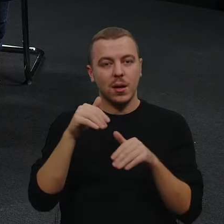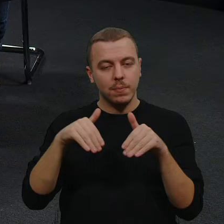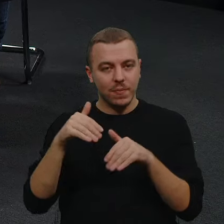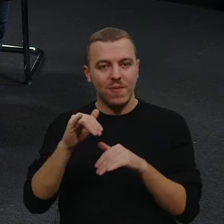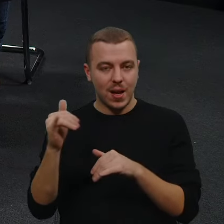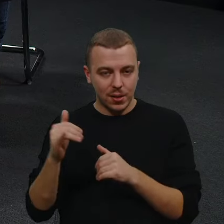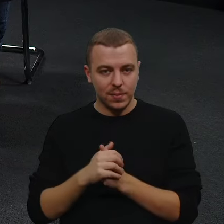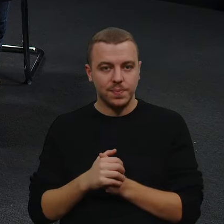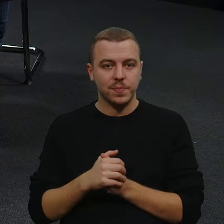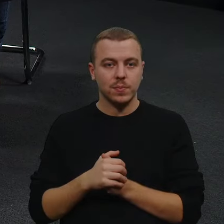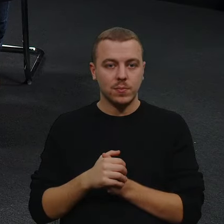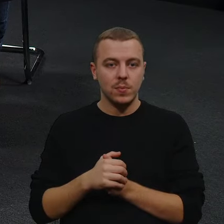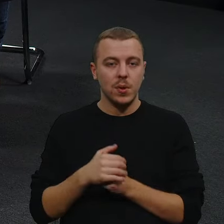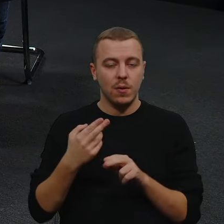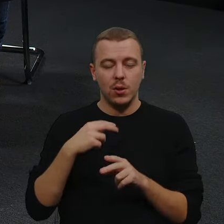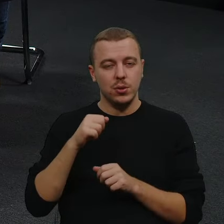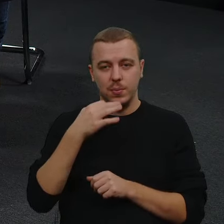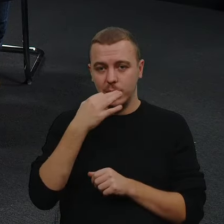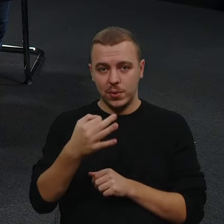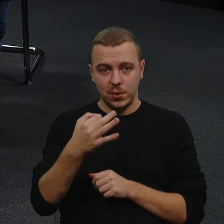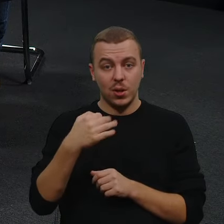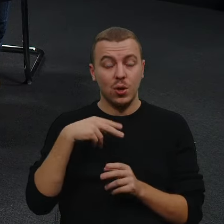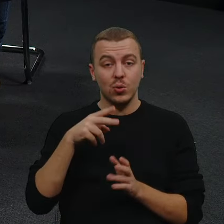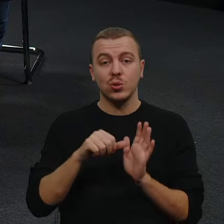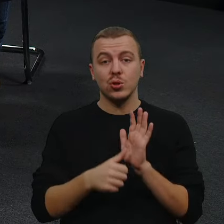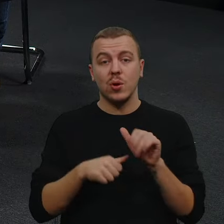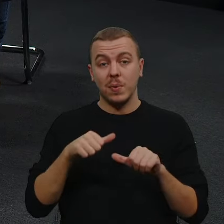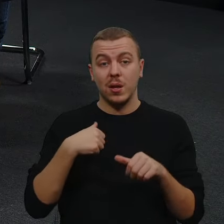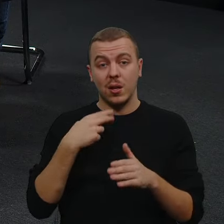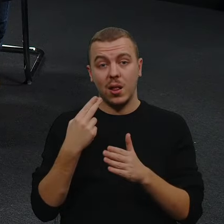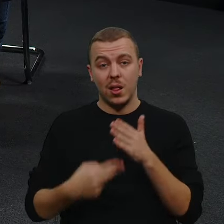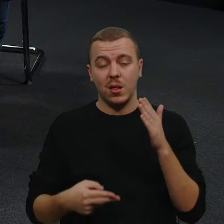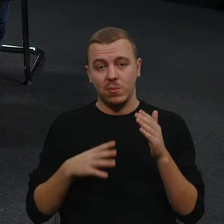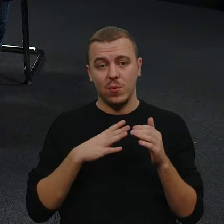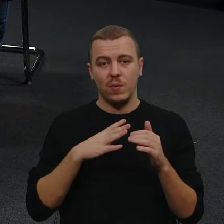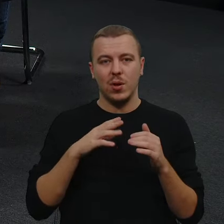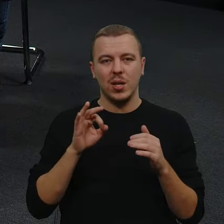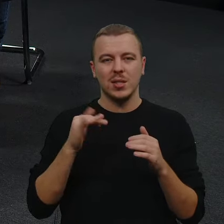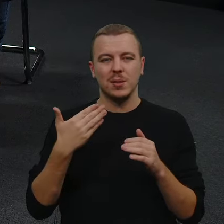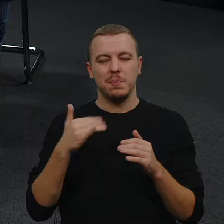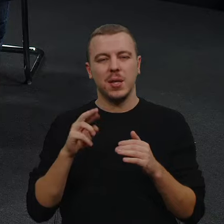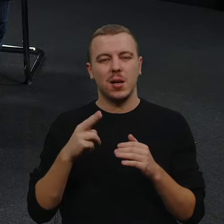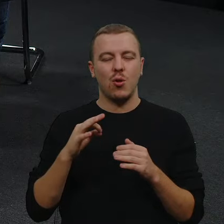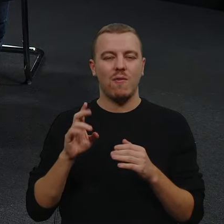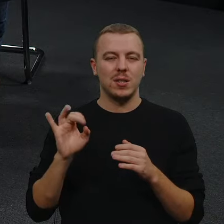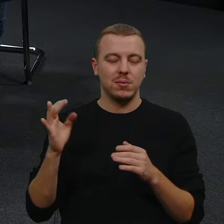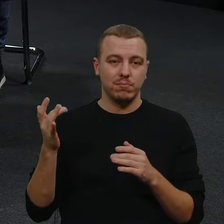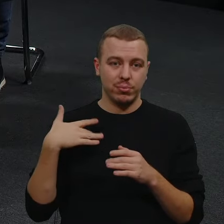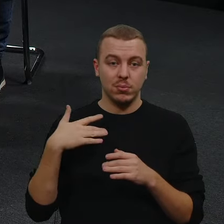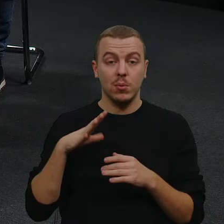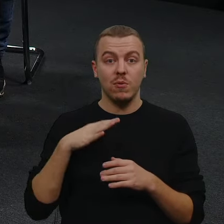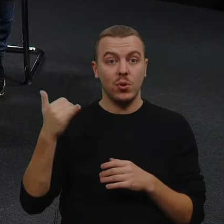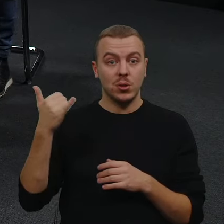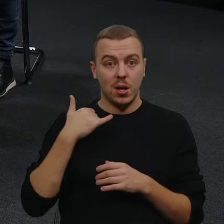žmonės. Tam tikrus žmonės, ir aš jums galiu pasakyti, kad 16 metais pralošiau ponui Smirnovui rinkimus, atsimenu, tada man